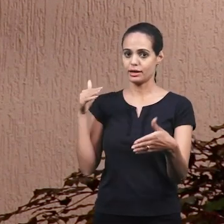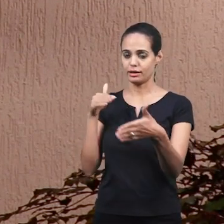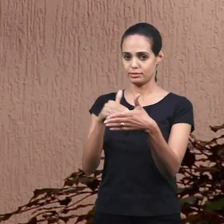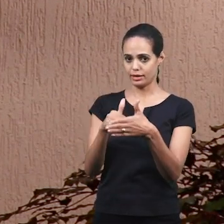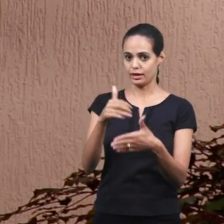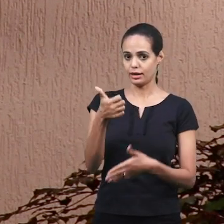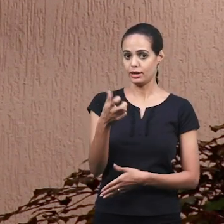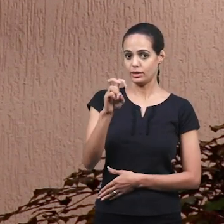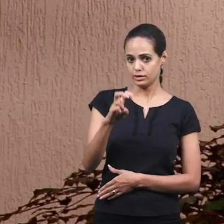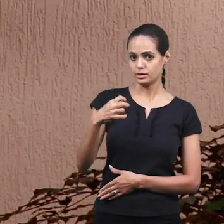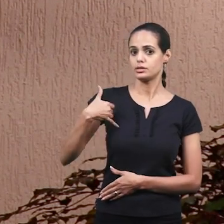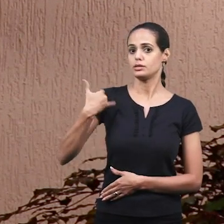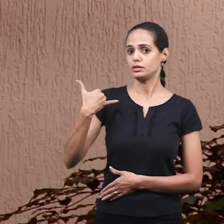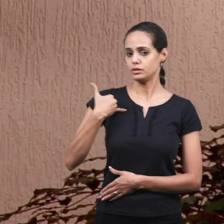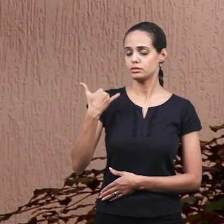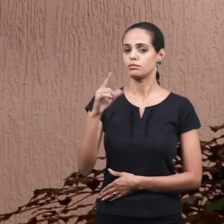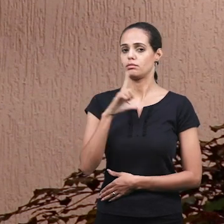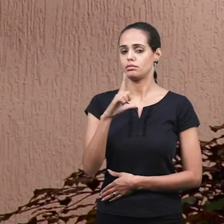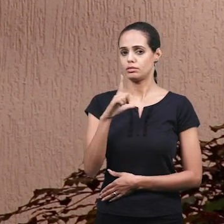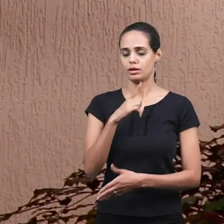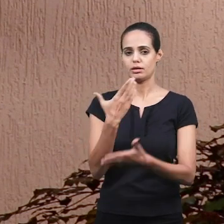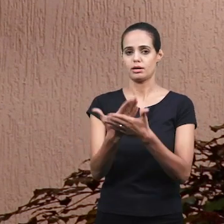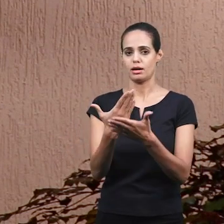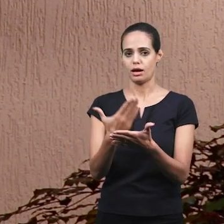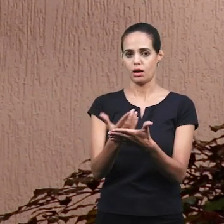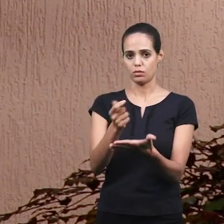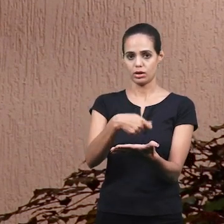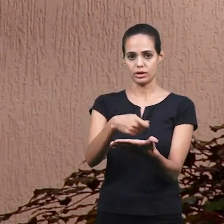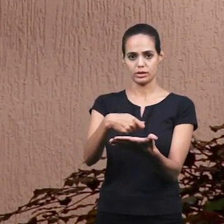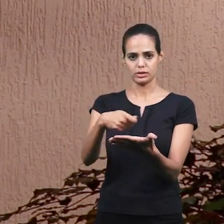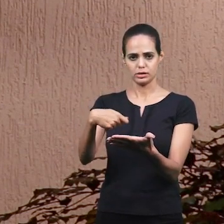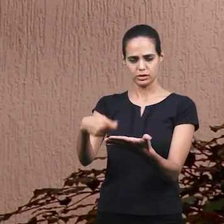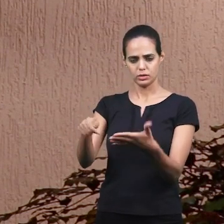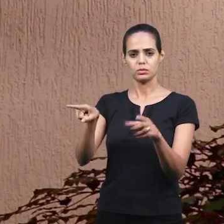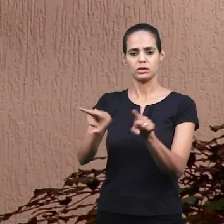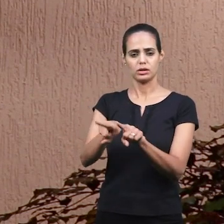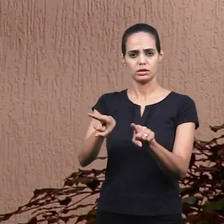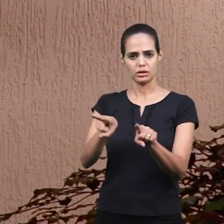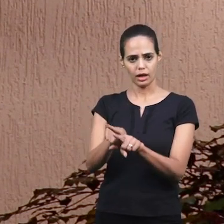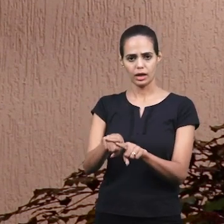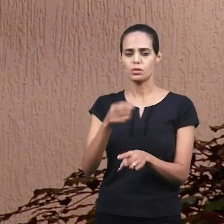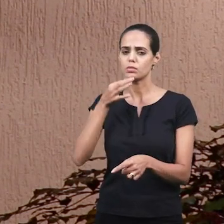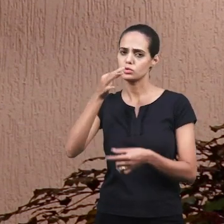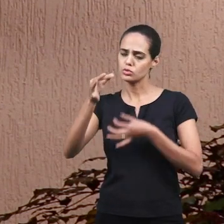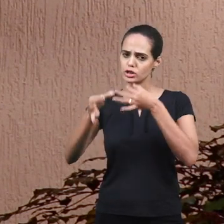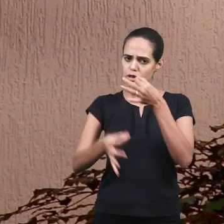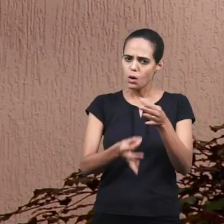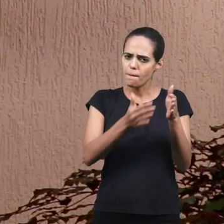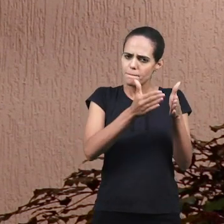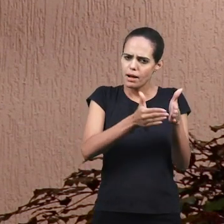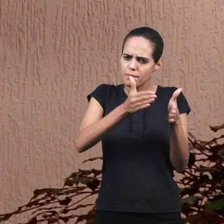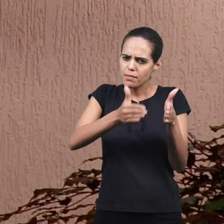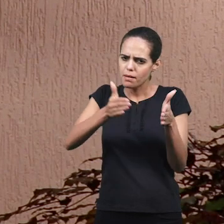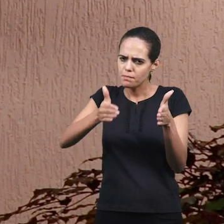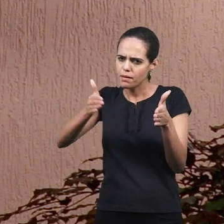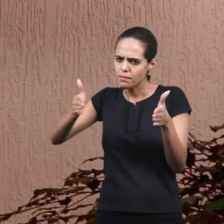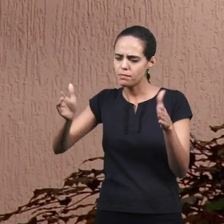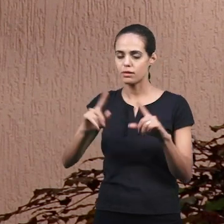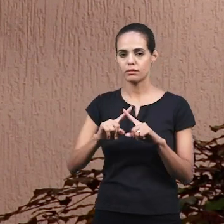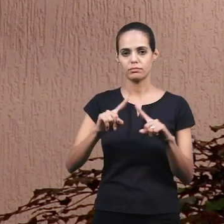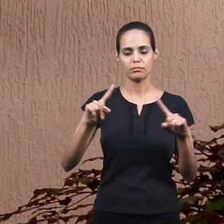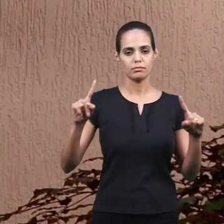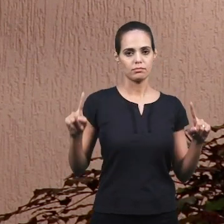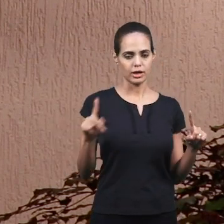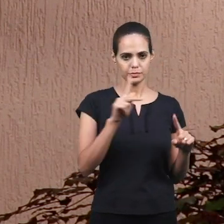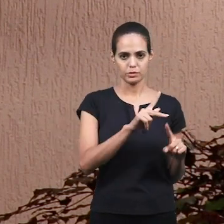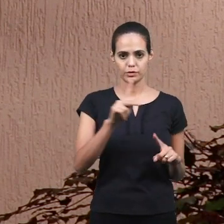nous avons les études écrites qui accompagnent une suggestion de pas à pas, mais les